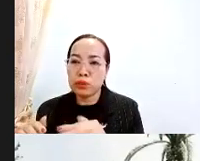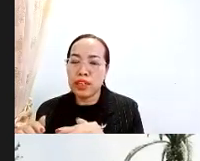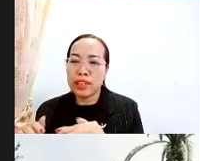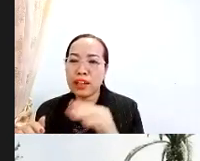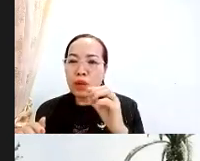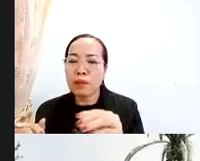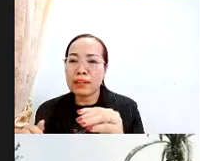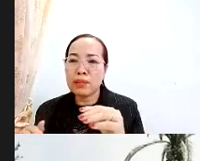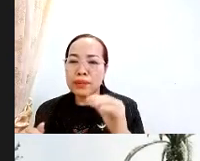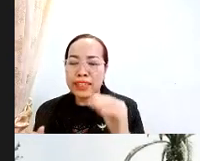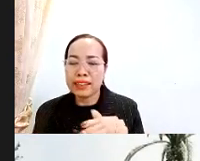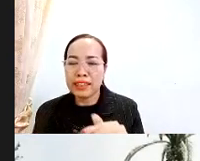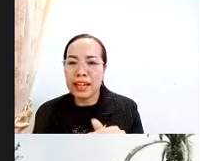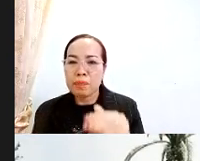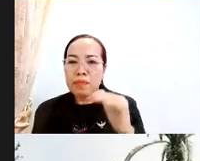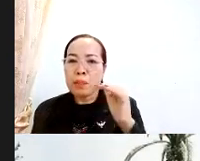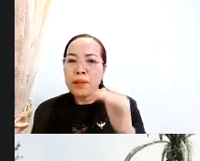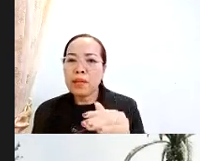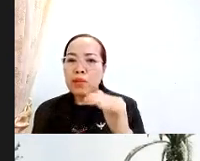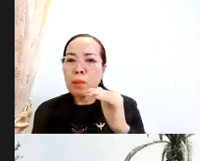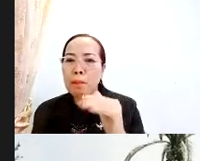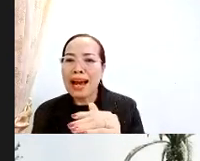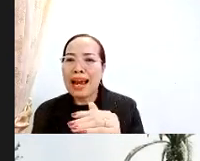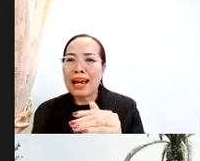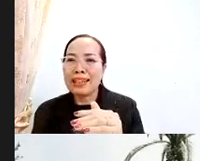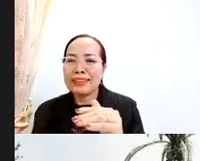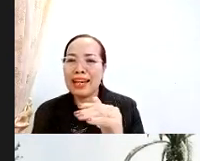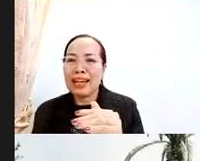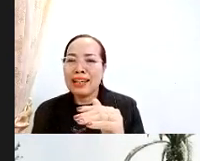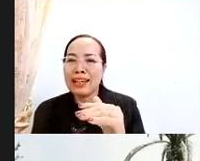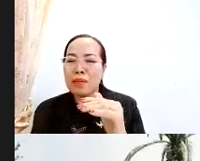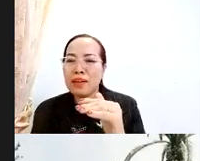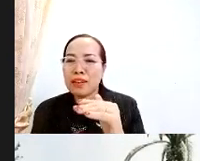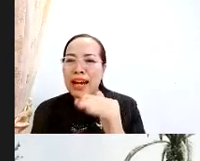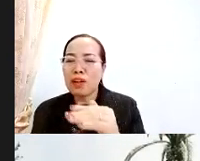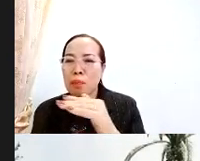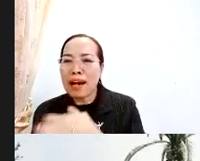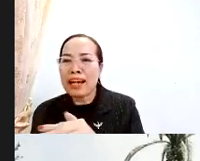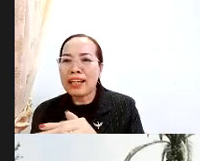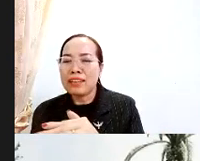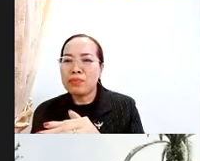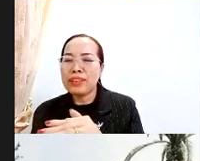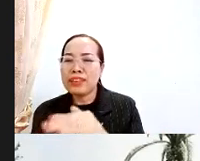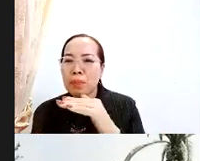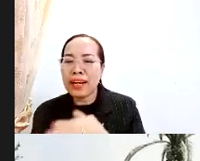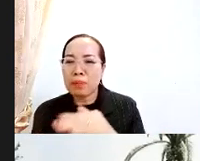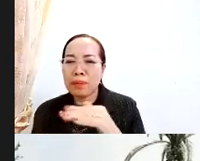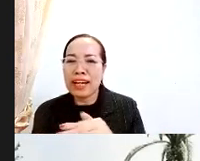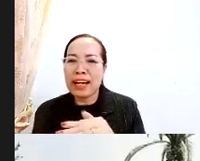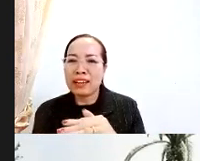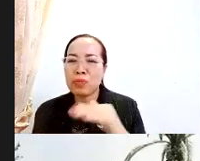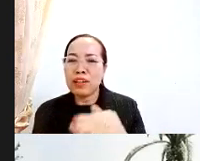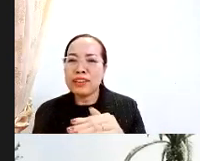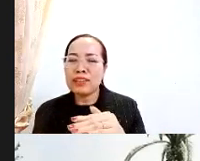phiệp chụp chảy hay quạt ban miền bắc sa hay thả phiệp lồng bạ chả ca lồng bạ vía chia phai